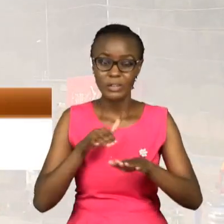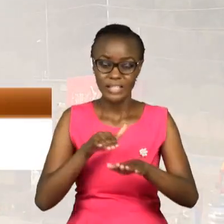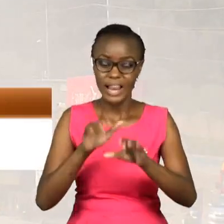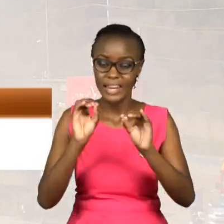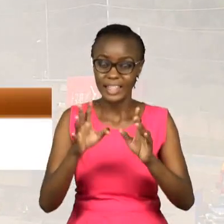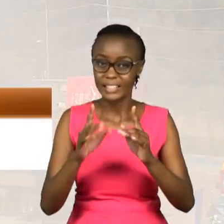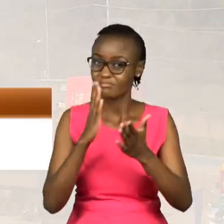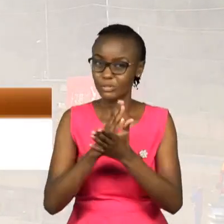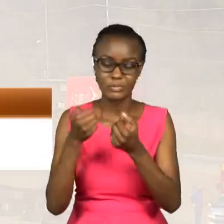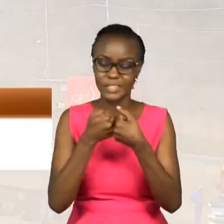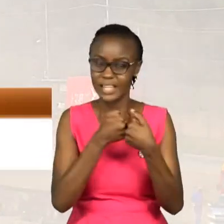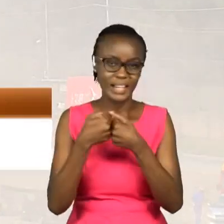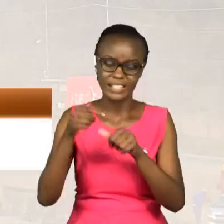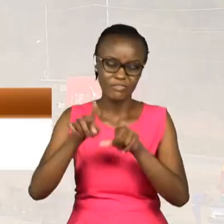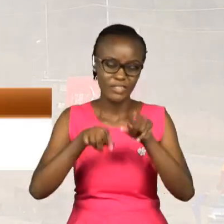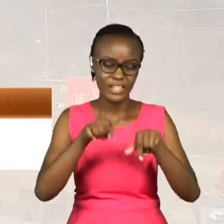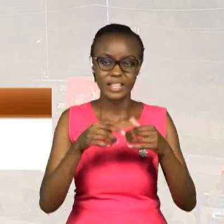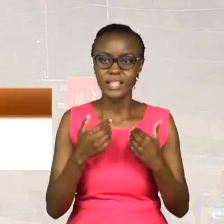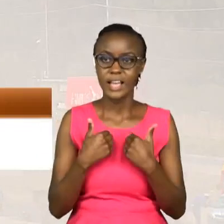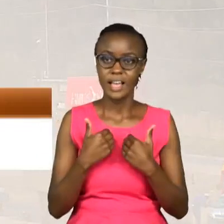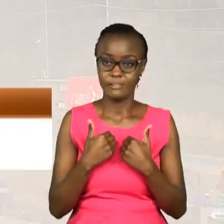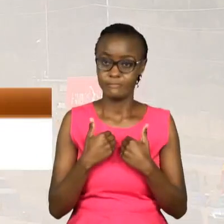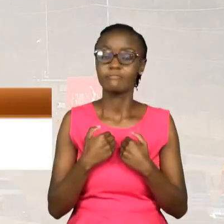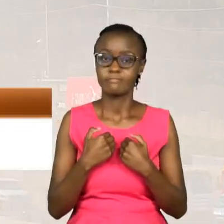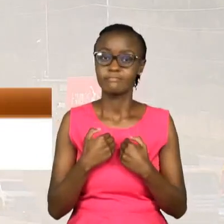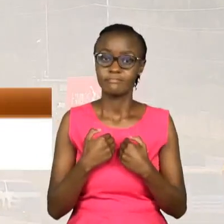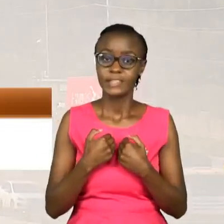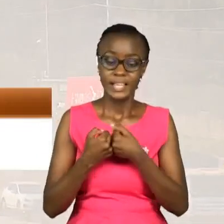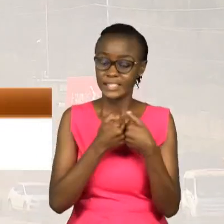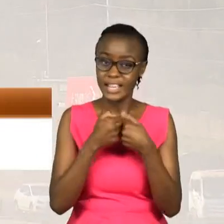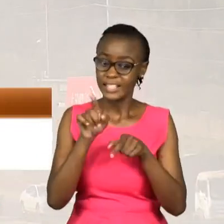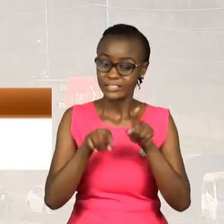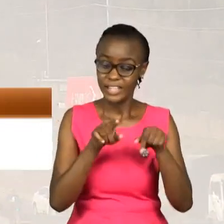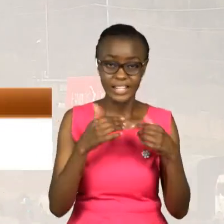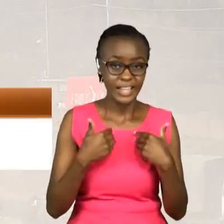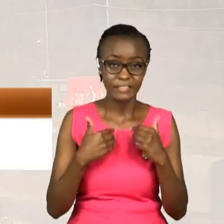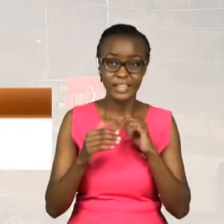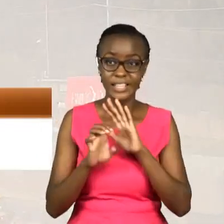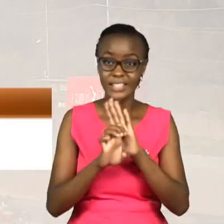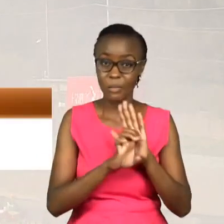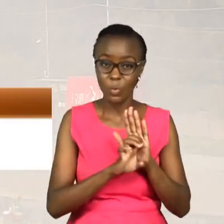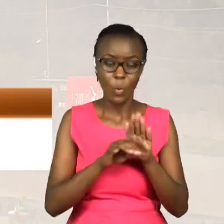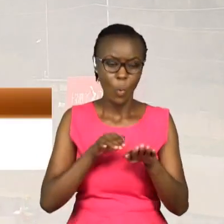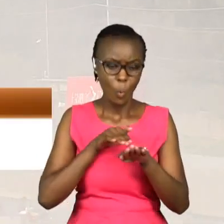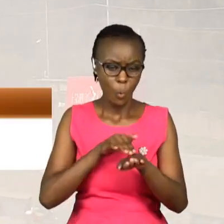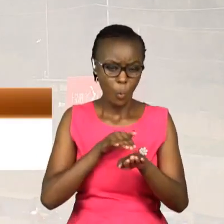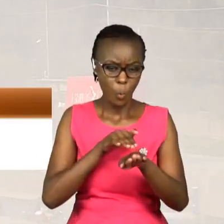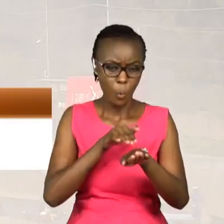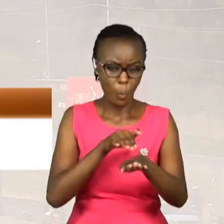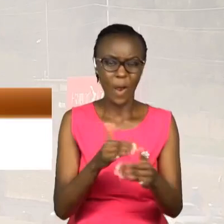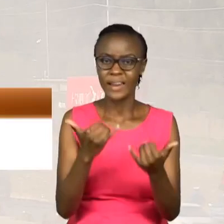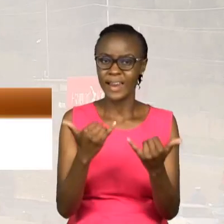kunazo changamoto ambazo bila shaka wanapitia kwa sasa, mojawapo ikiwa swala zima la msongamano wa magari ni